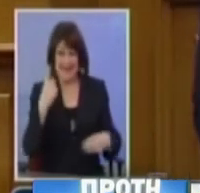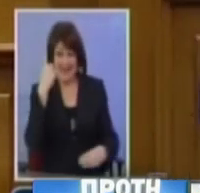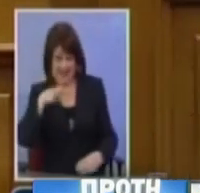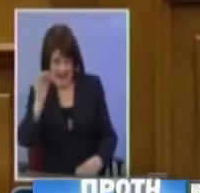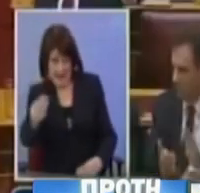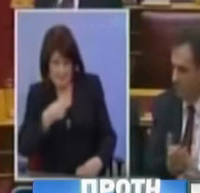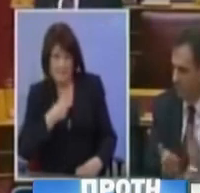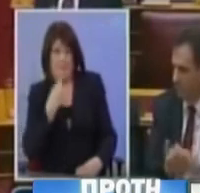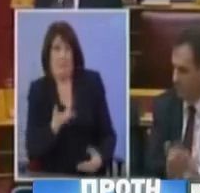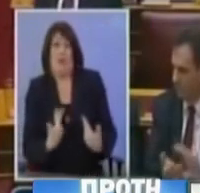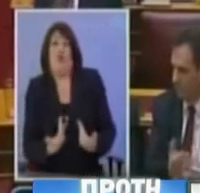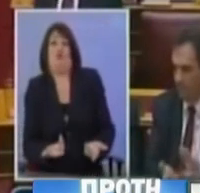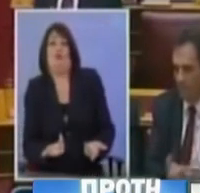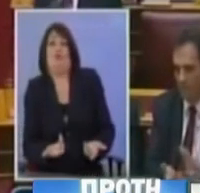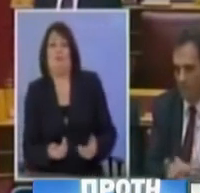προσκομιστή.